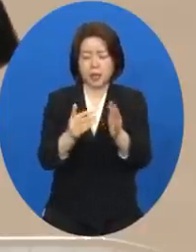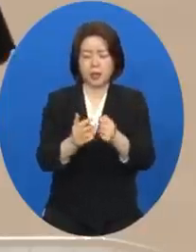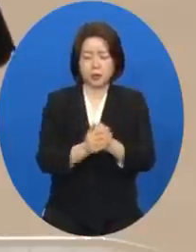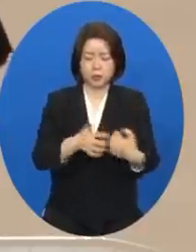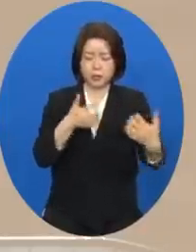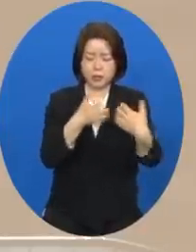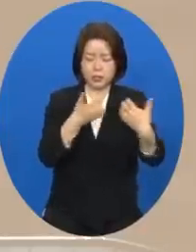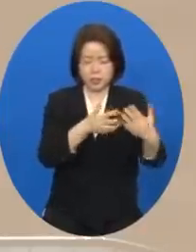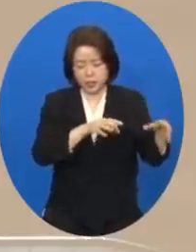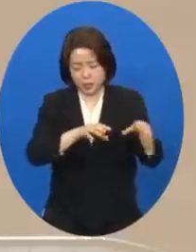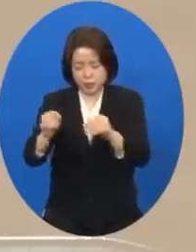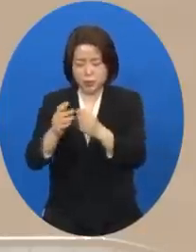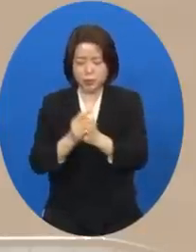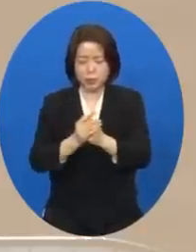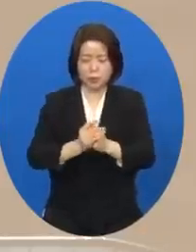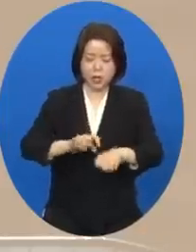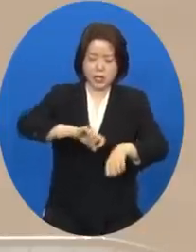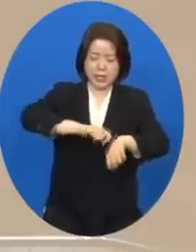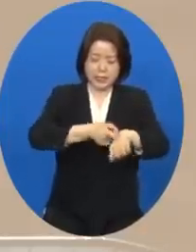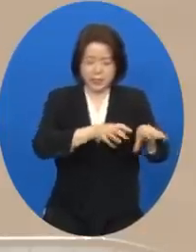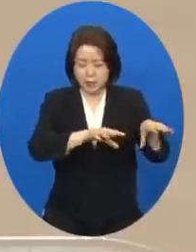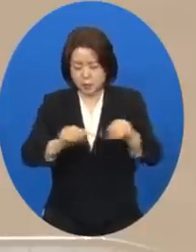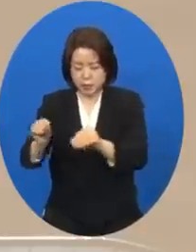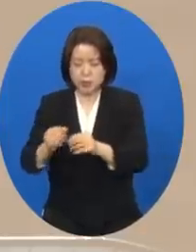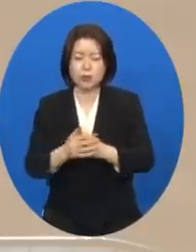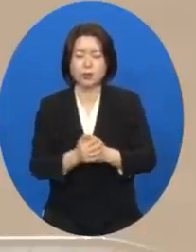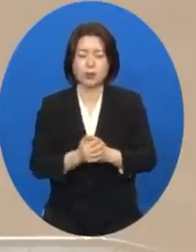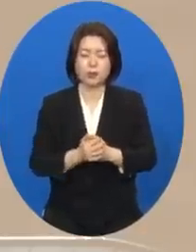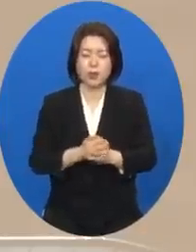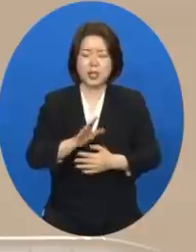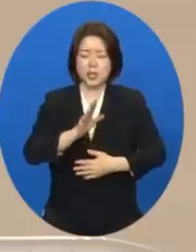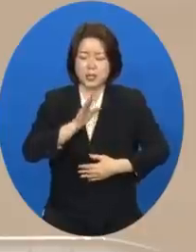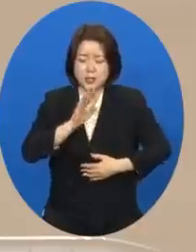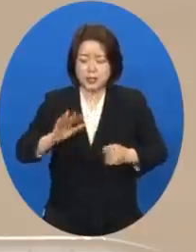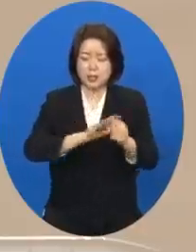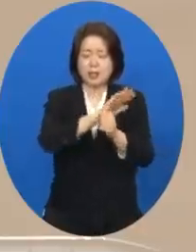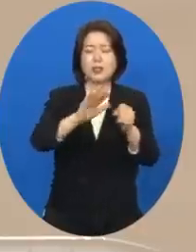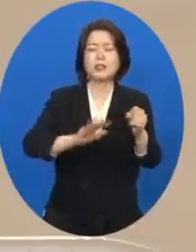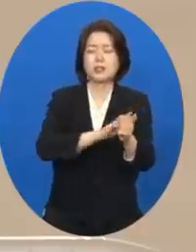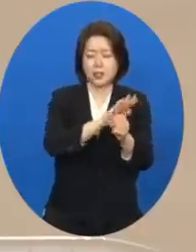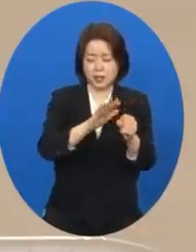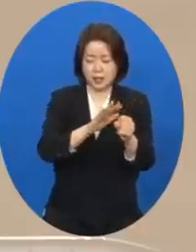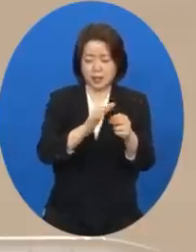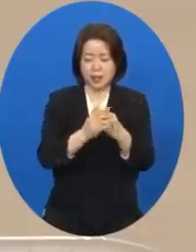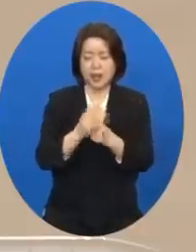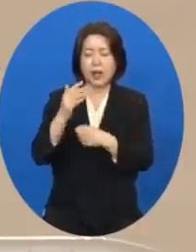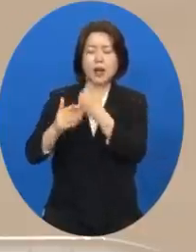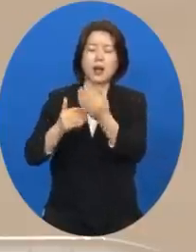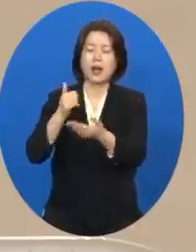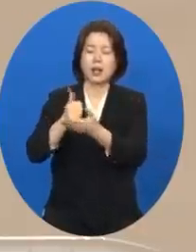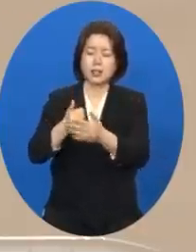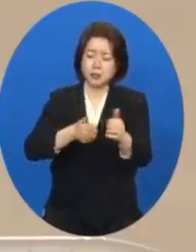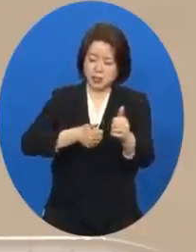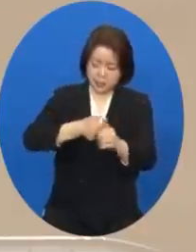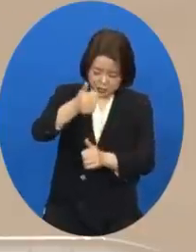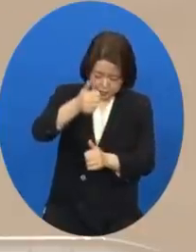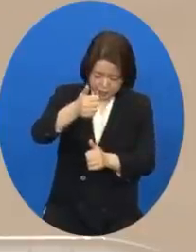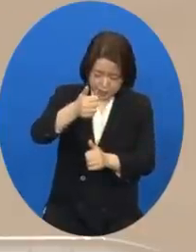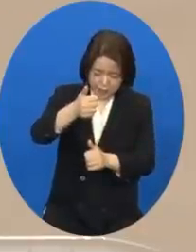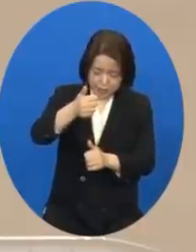그치고 재앙이 그치고 진정한 사랑의 하나님 승리를